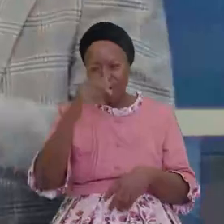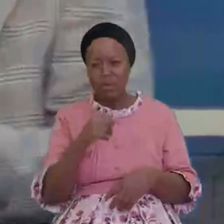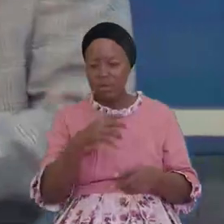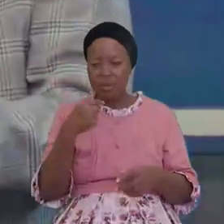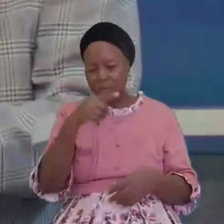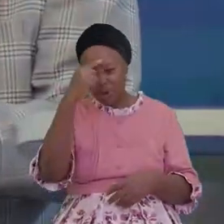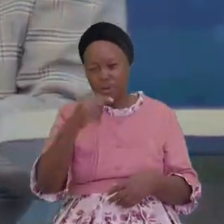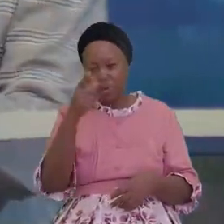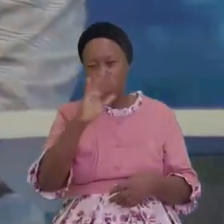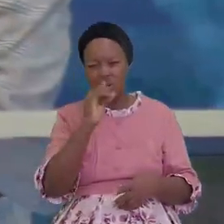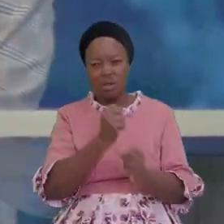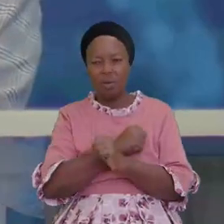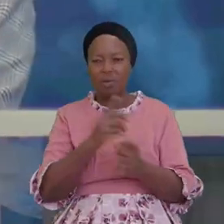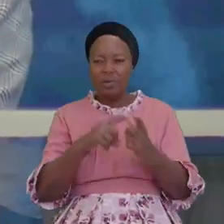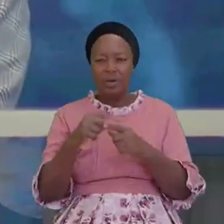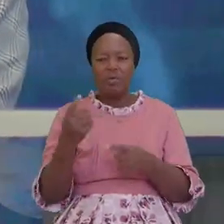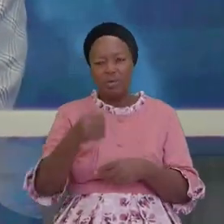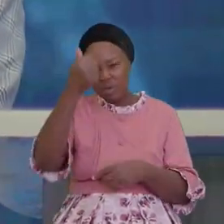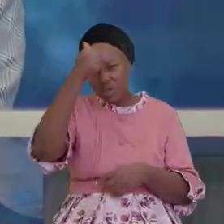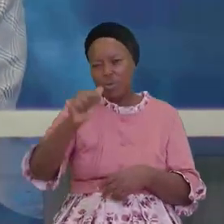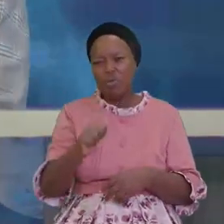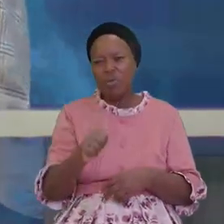Supposez que parce que Dieu est amour,